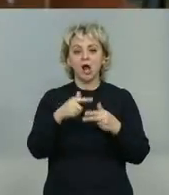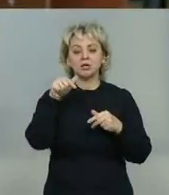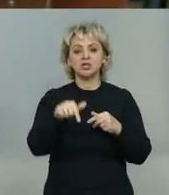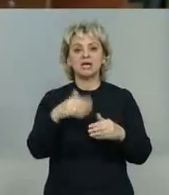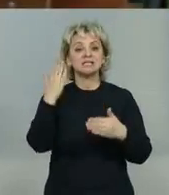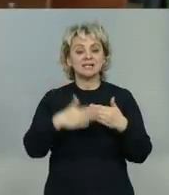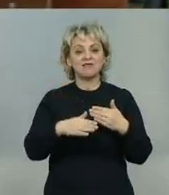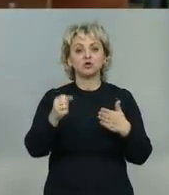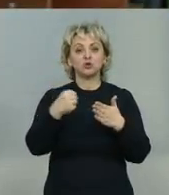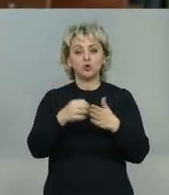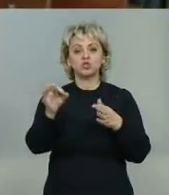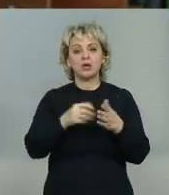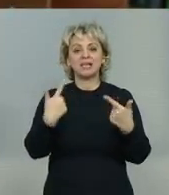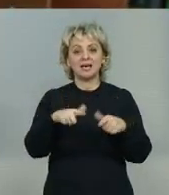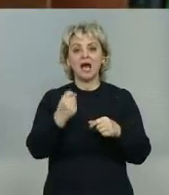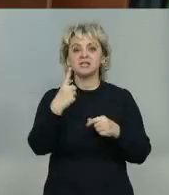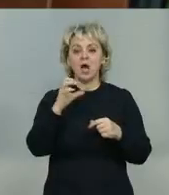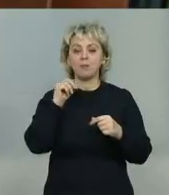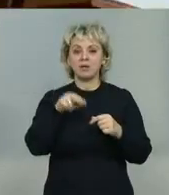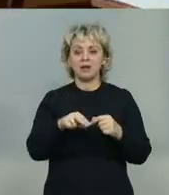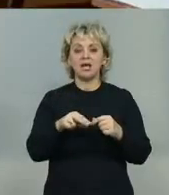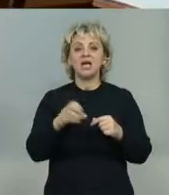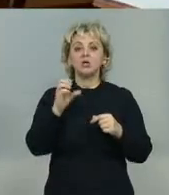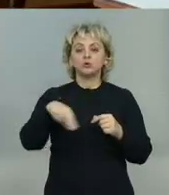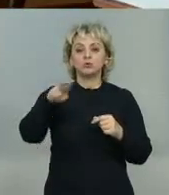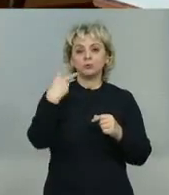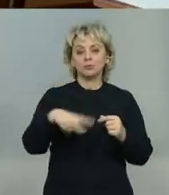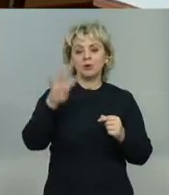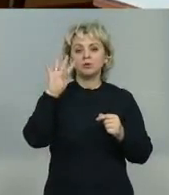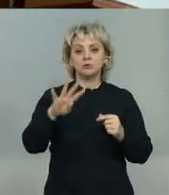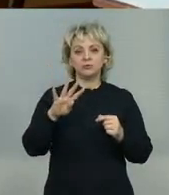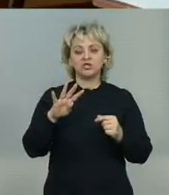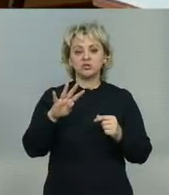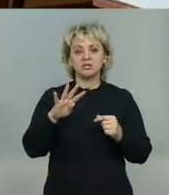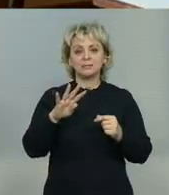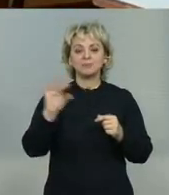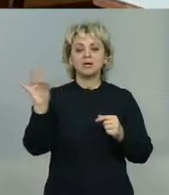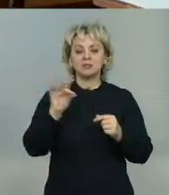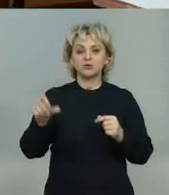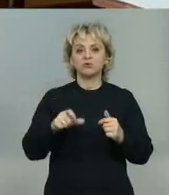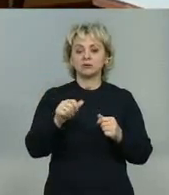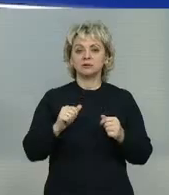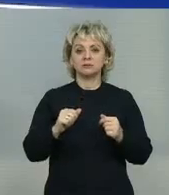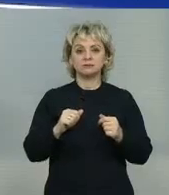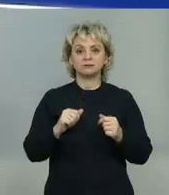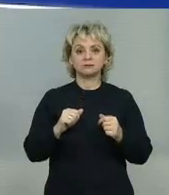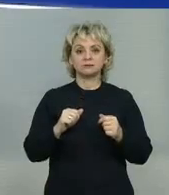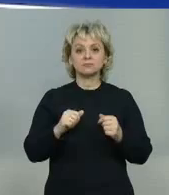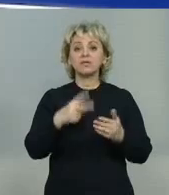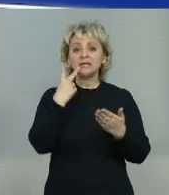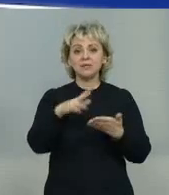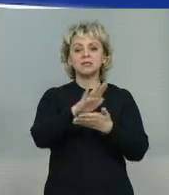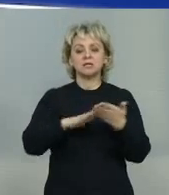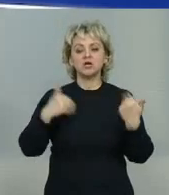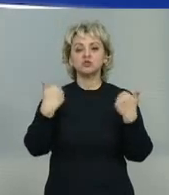количество. Завершится досрочный период ЕГЭ 11 апреля. Евгения Слинкина, Анатолий Рашевский, Дон-24, Ростов-на-Дону.